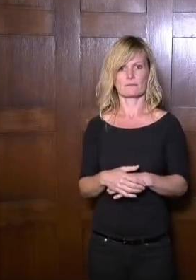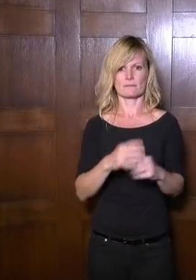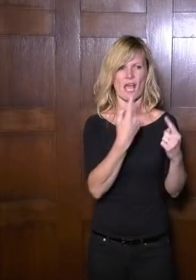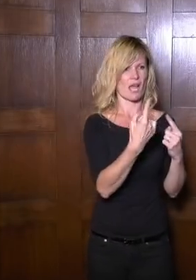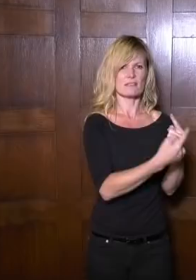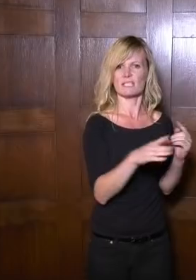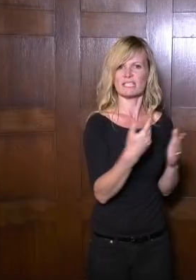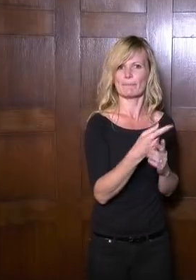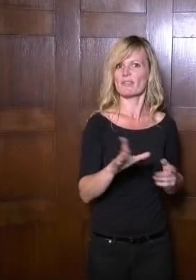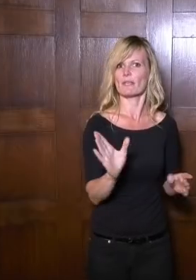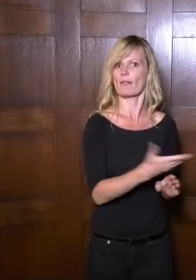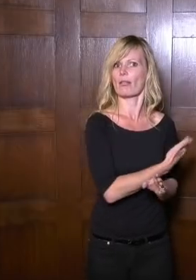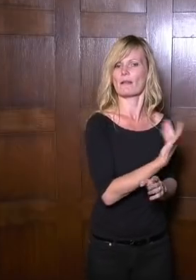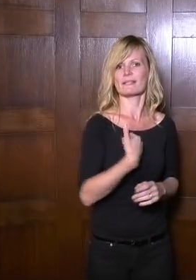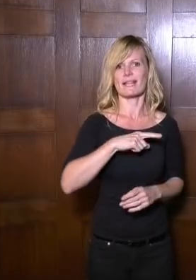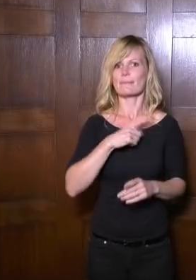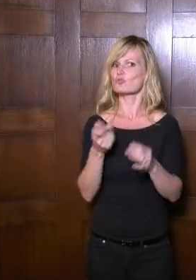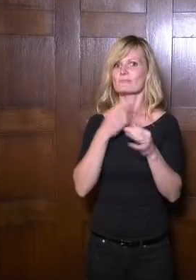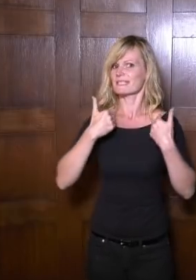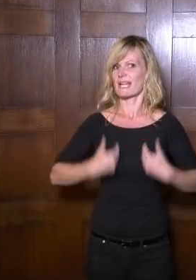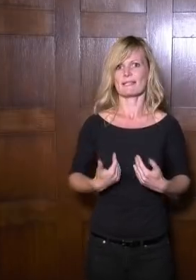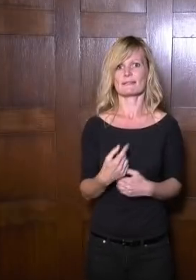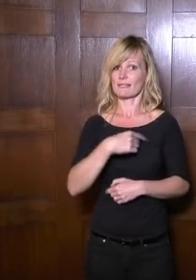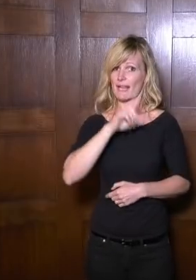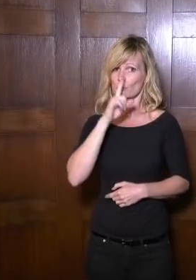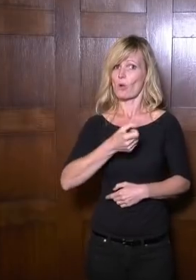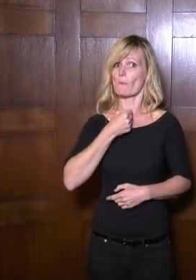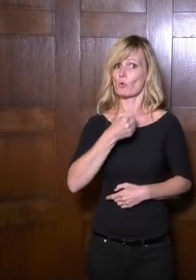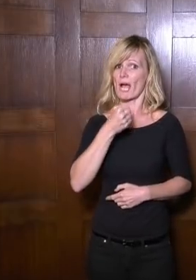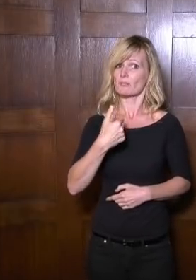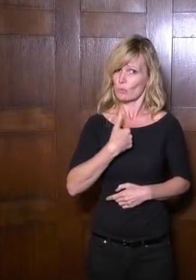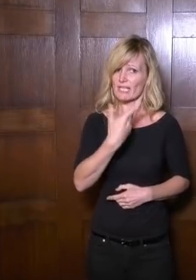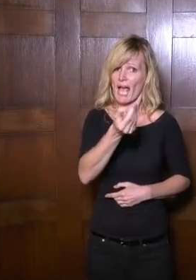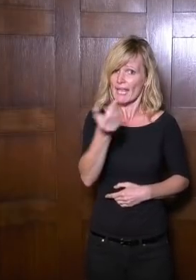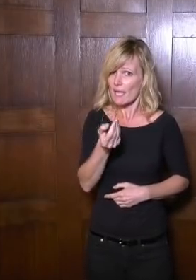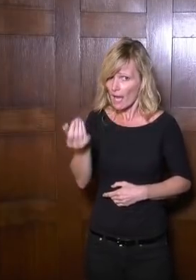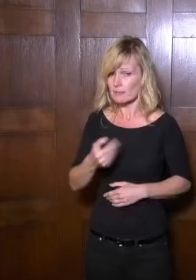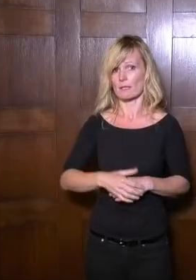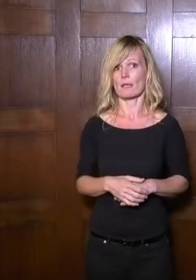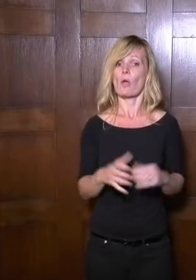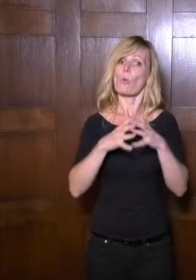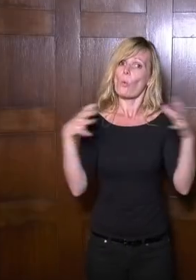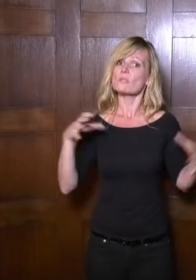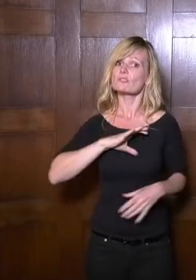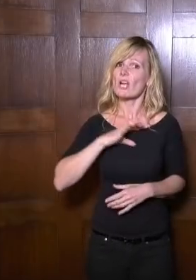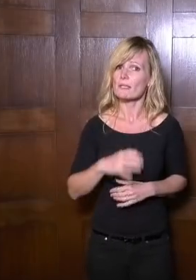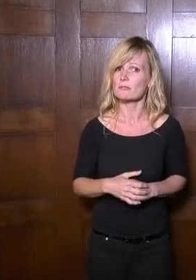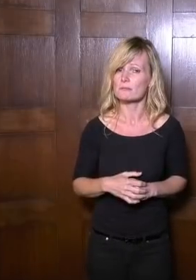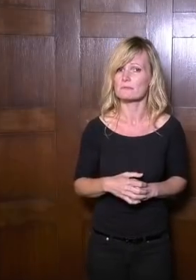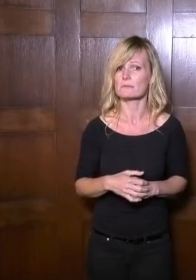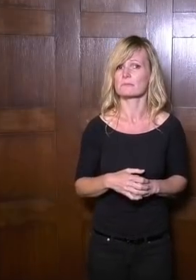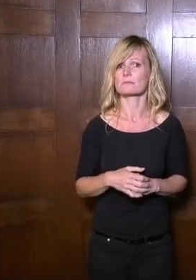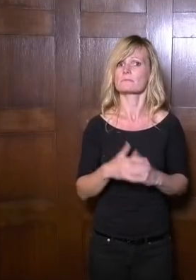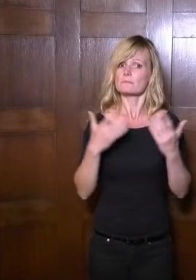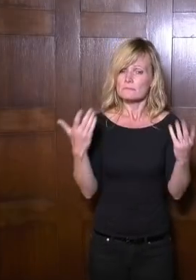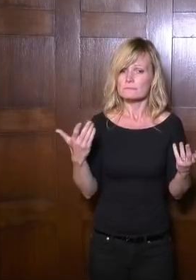Ich verstehe mich als Moderator, der einlädt. Und es ist eine große Chance, endlich mal denen Gehör zu